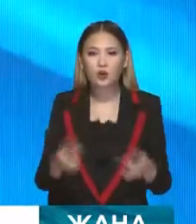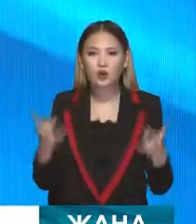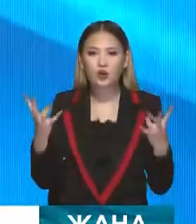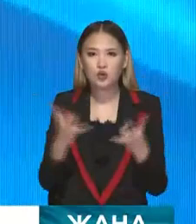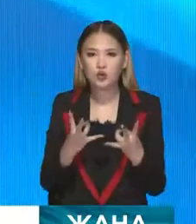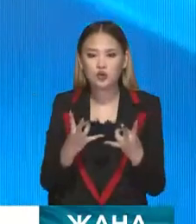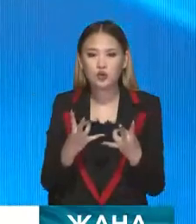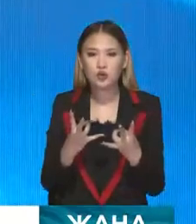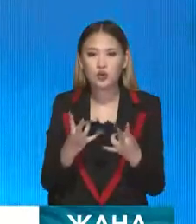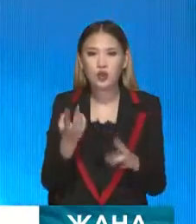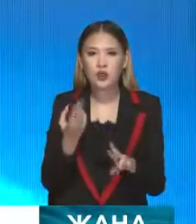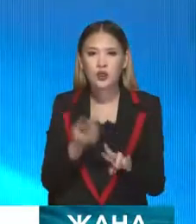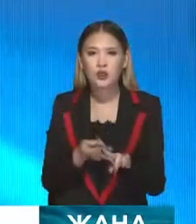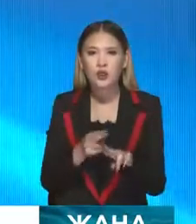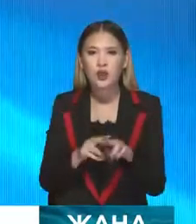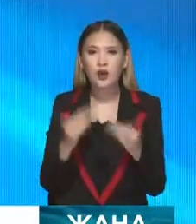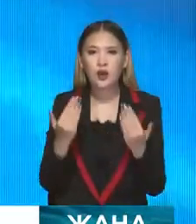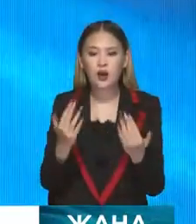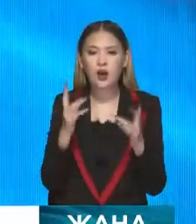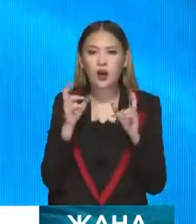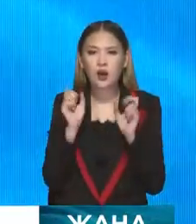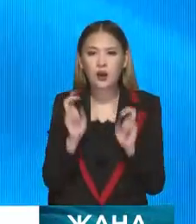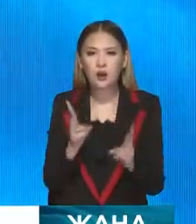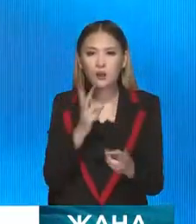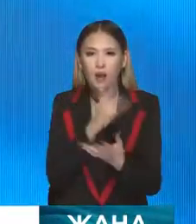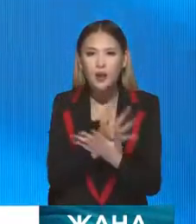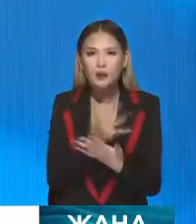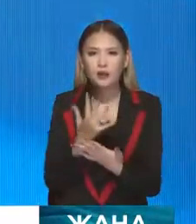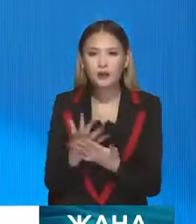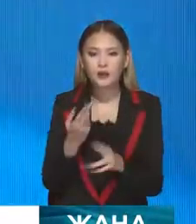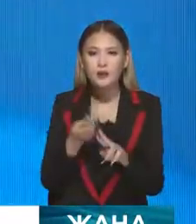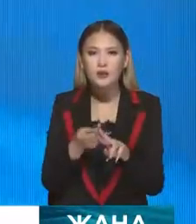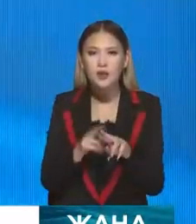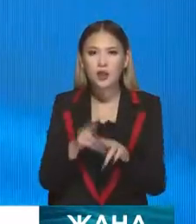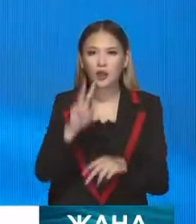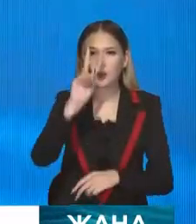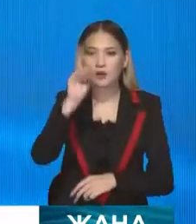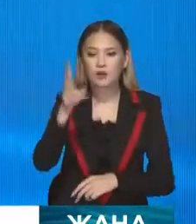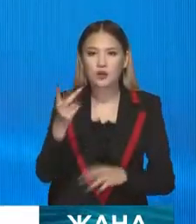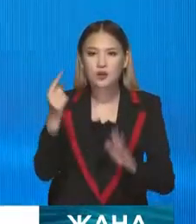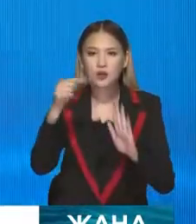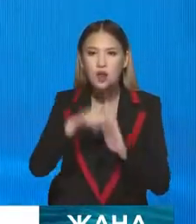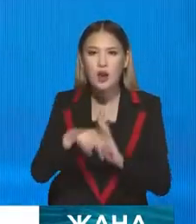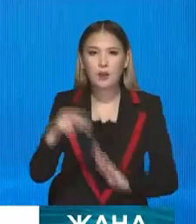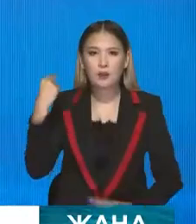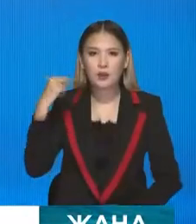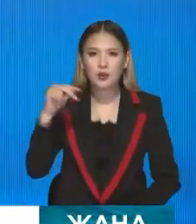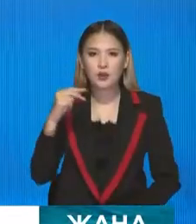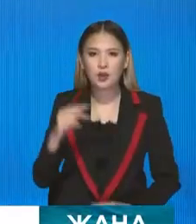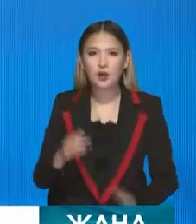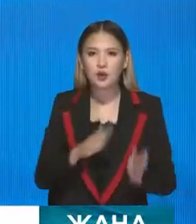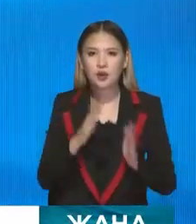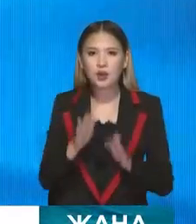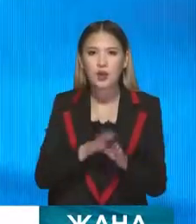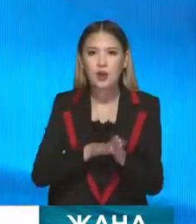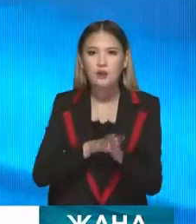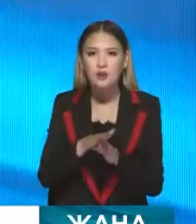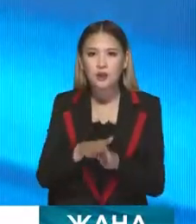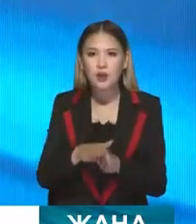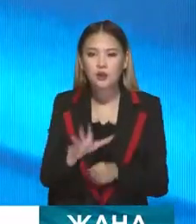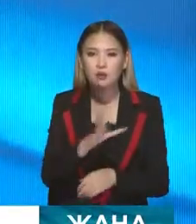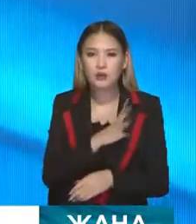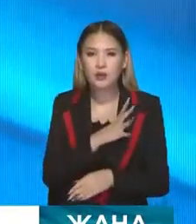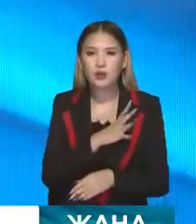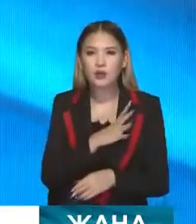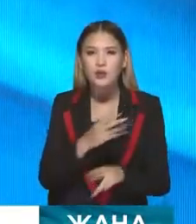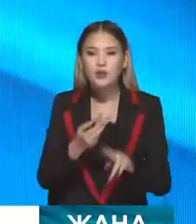Жалпы қазіргі жағдай қалай, қазіргі көрсеткіштер қалай, және 2 жылдың ішінде осы президент қойған нақты тапсырманы орындай аламыз ба,